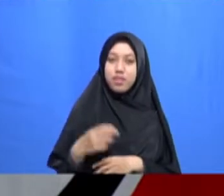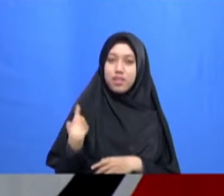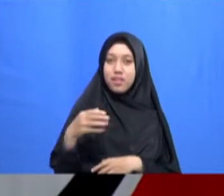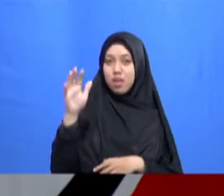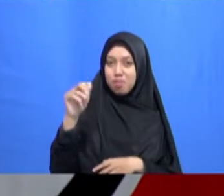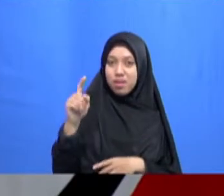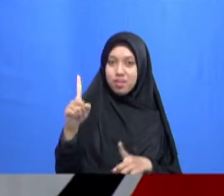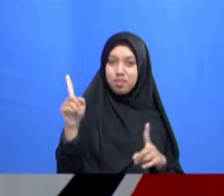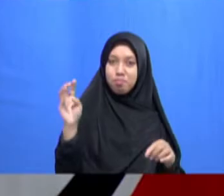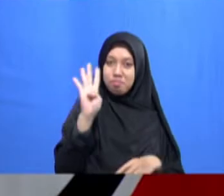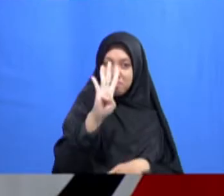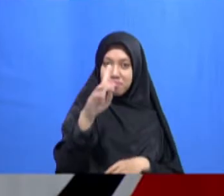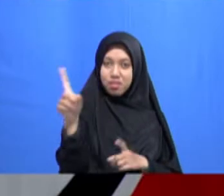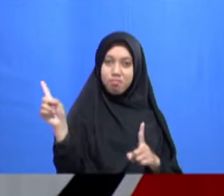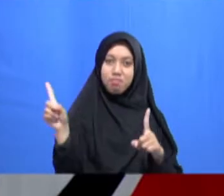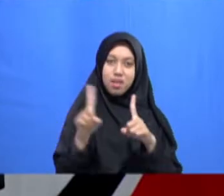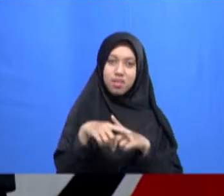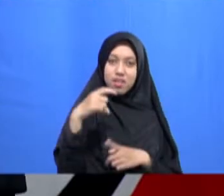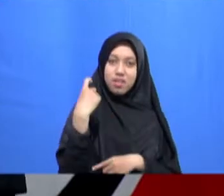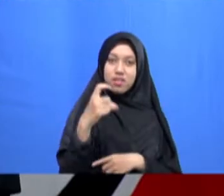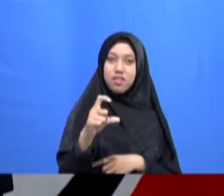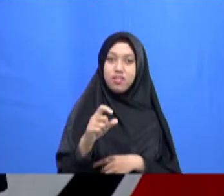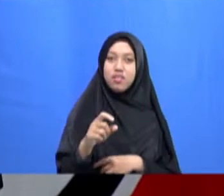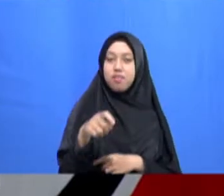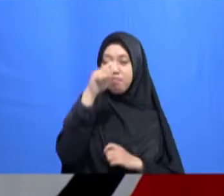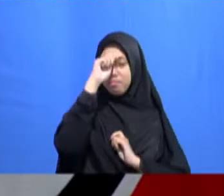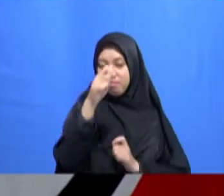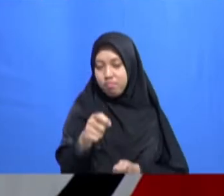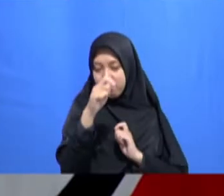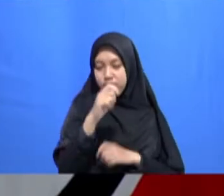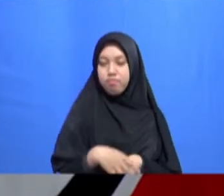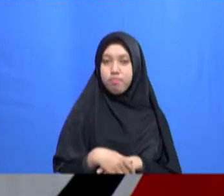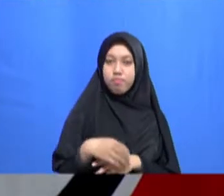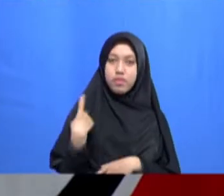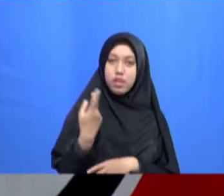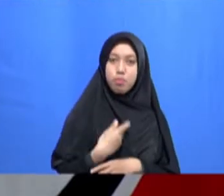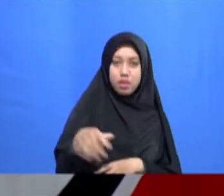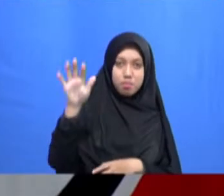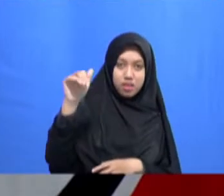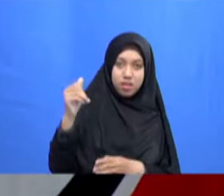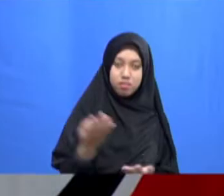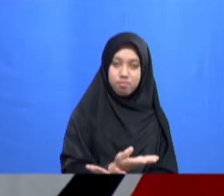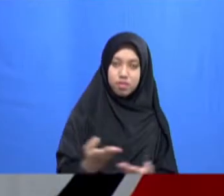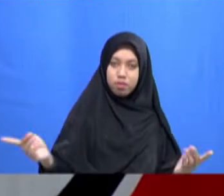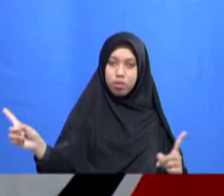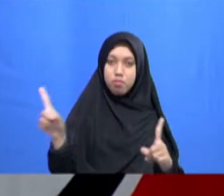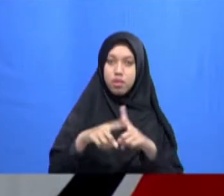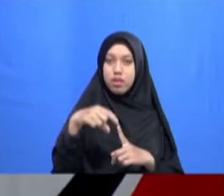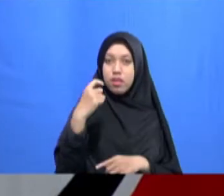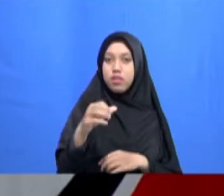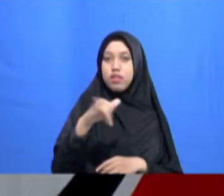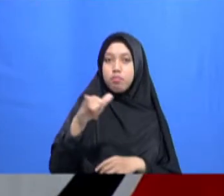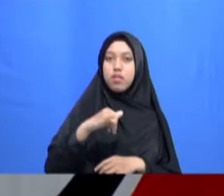Ya, betul sekali. Hadirin yang kami hormati, akan kami panggil seluruh pasangan calon untuk hadir bersama-sama dengan kami di